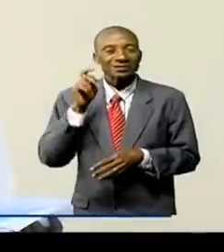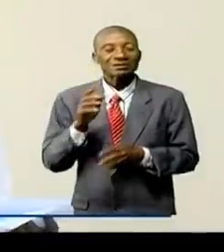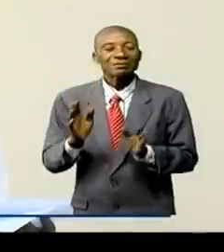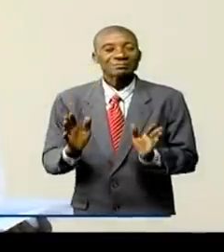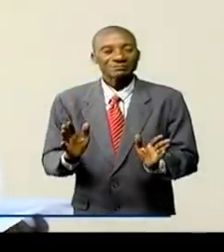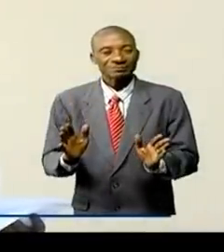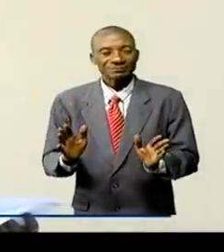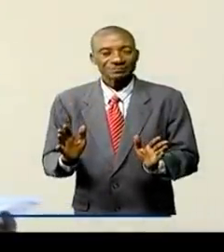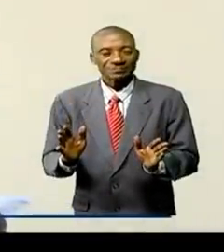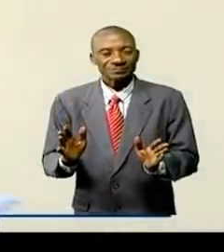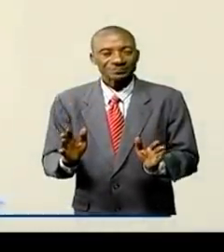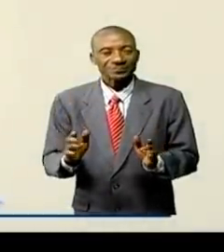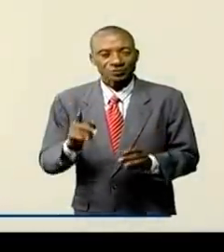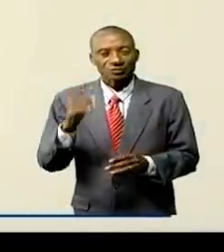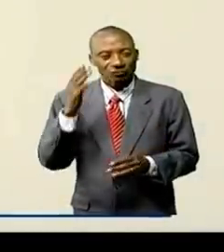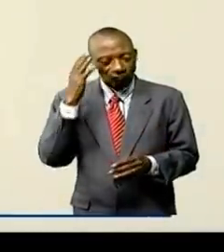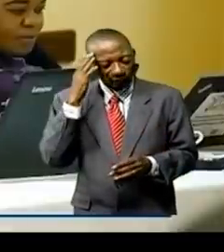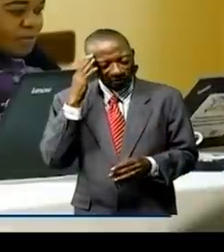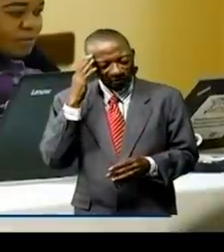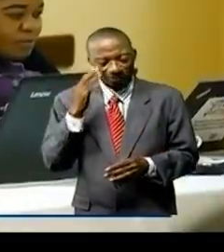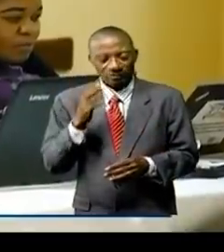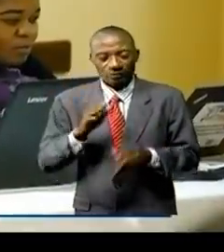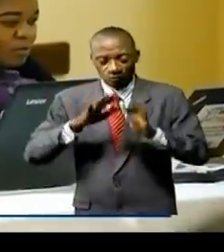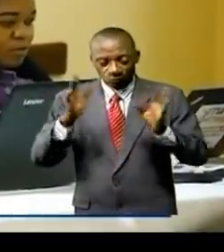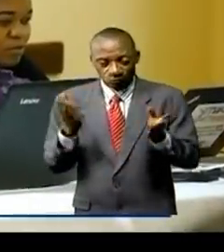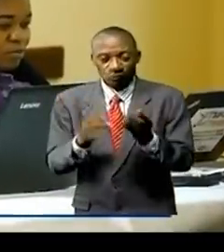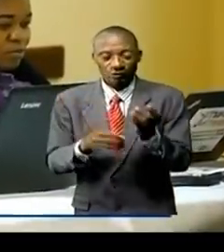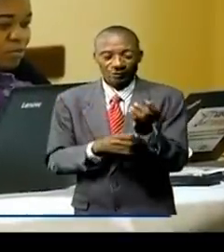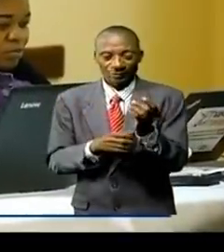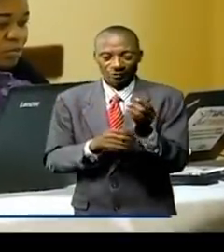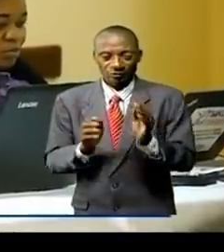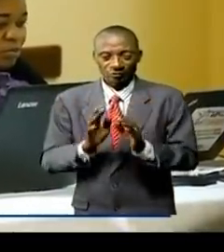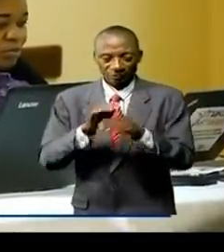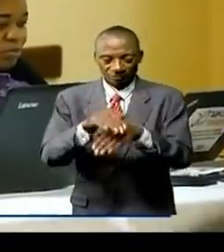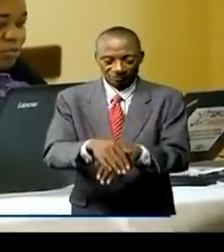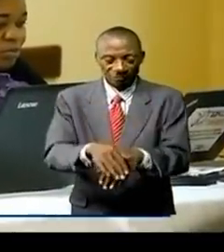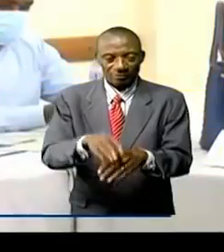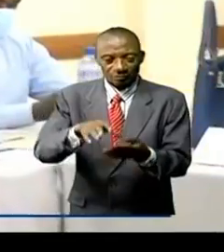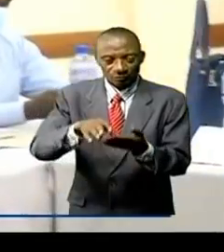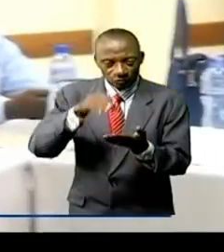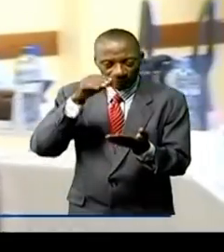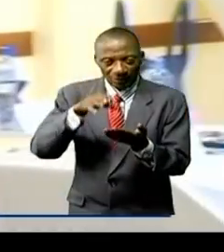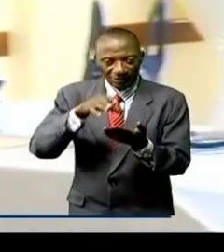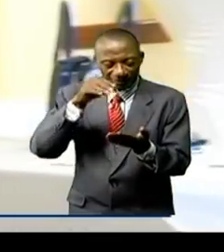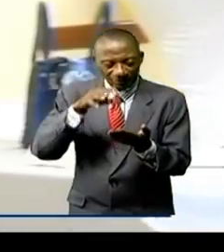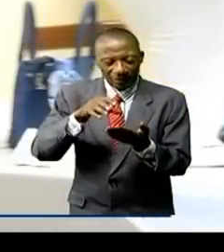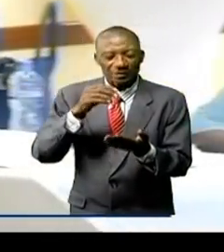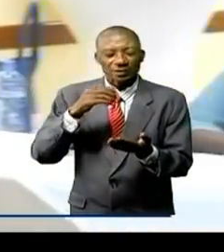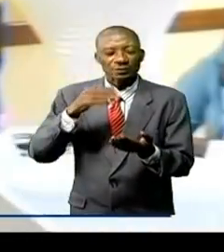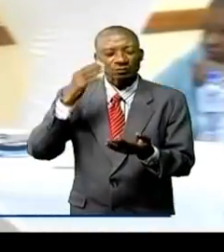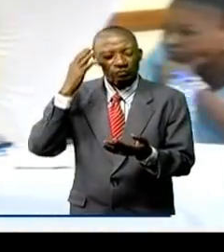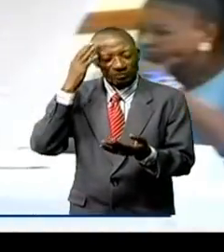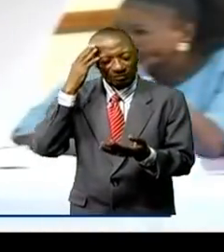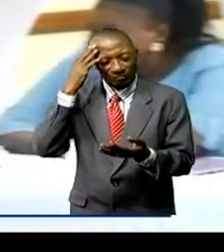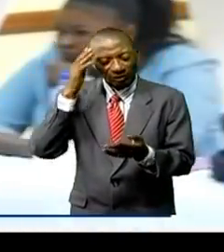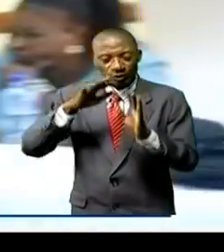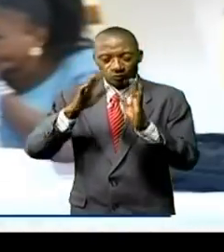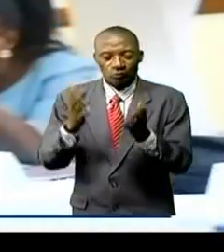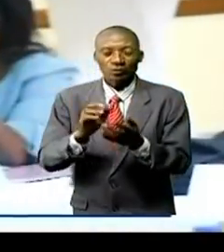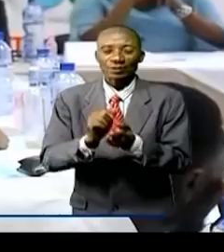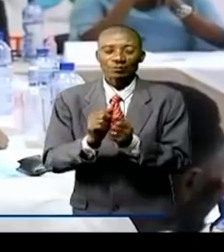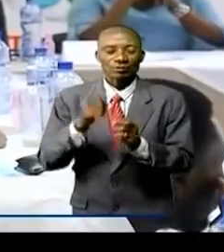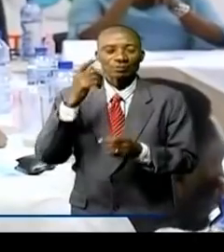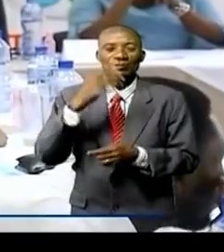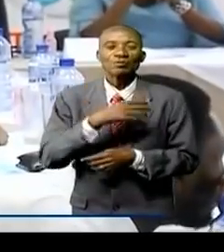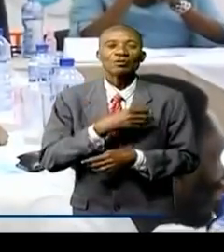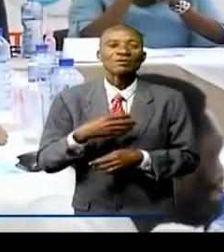dernier une session de renforcement des capacités qu'ils mettront à profit pour l'orientation des femmes et filles dans le besoin